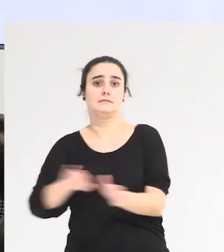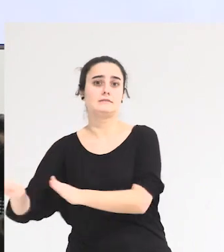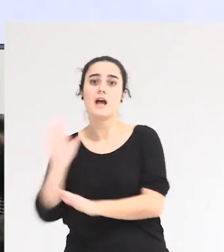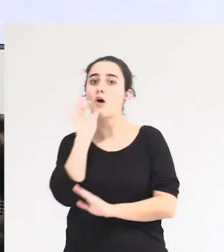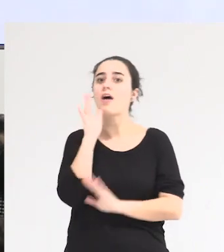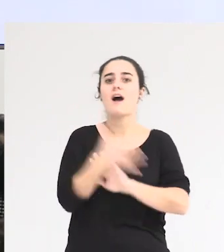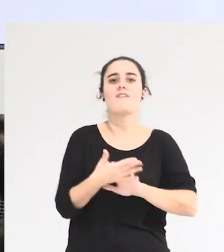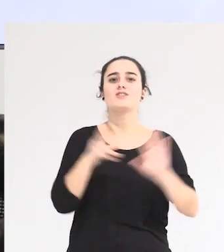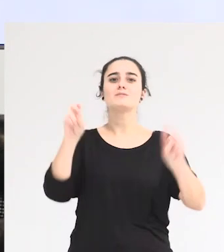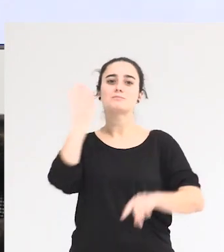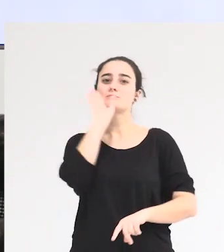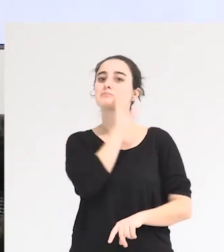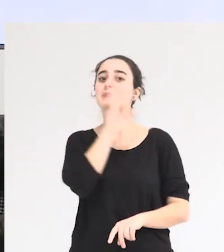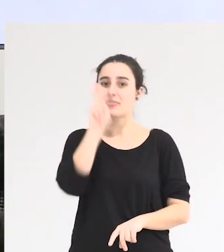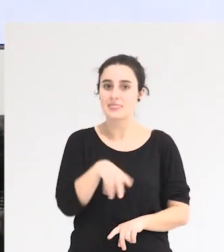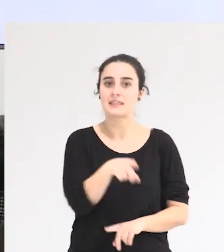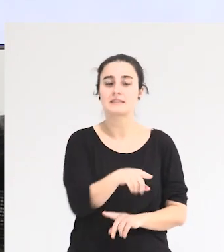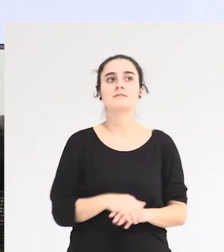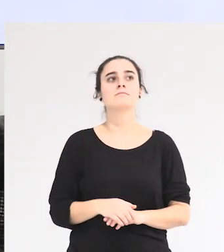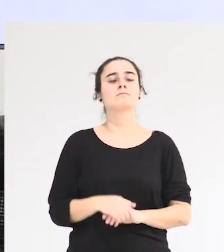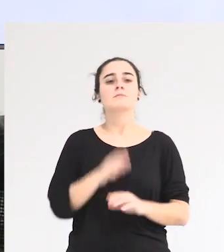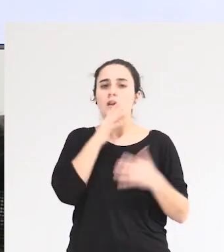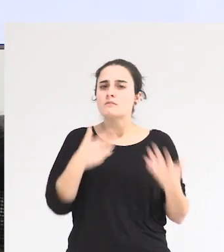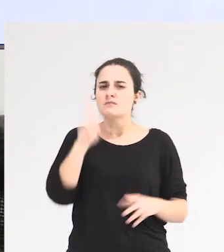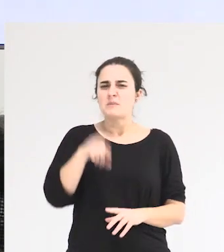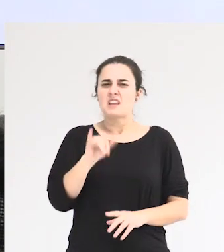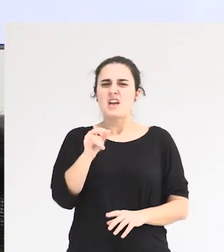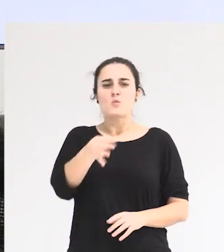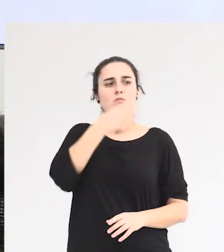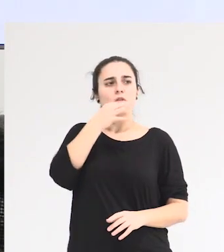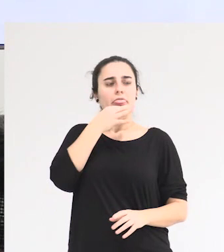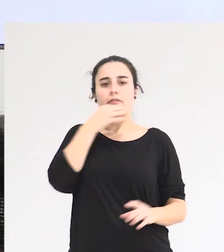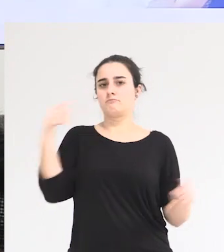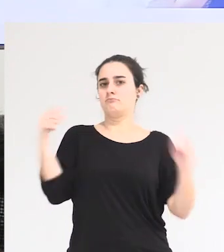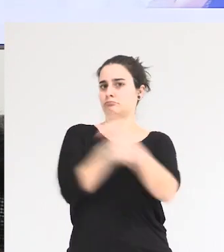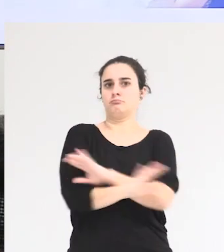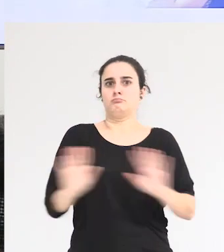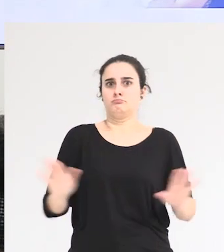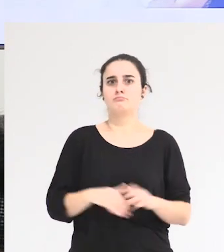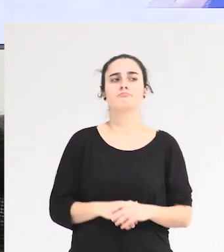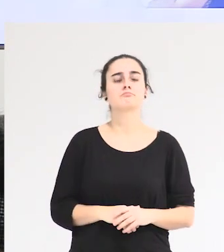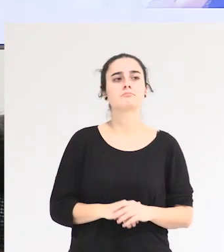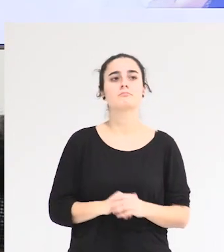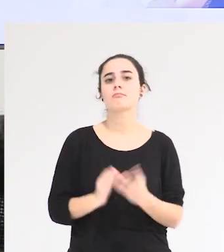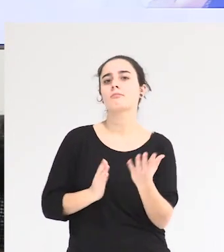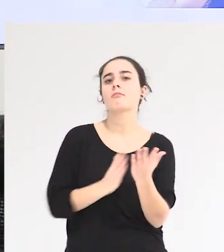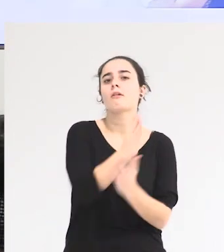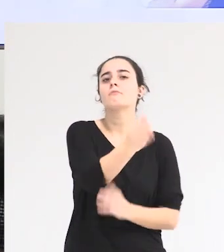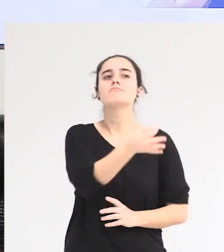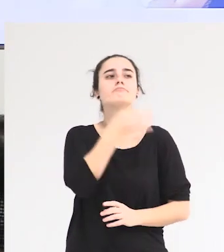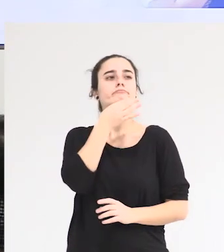hoien inguruan, gaur egun ere topatzen ditugu diskurso kontrajarriak. Oso kontrajarriak. Alde batetik